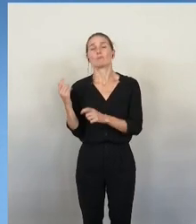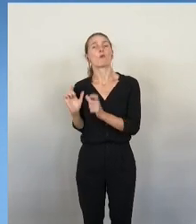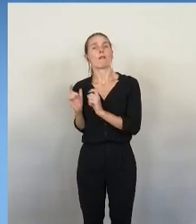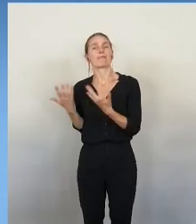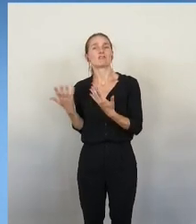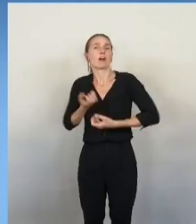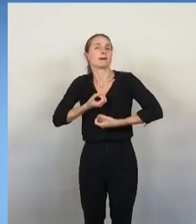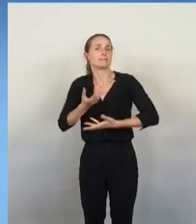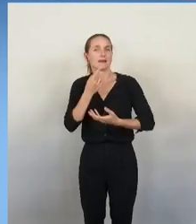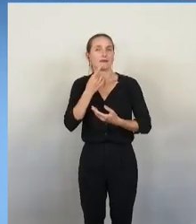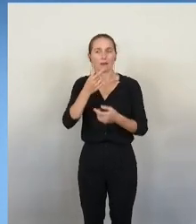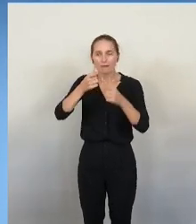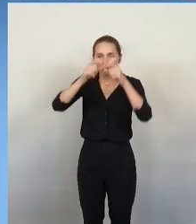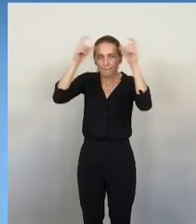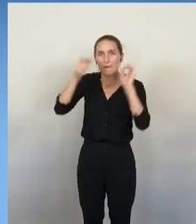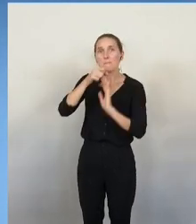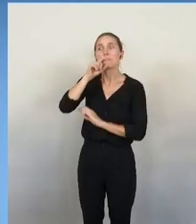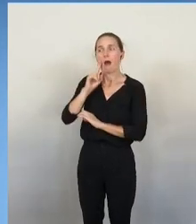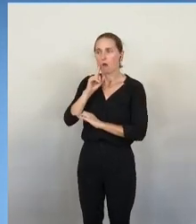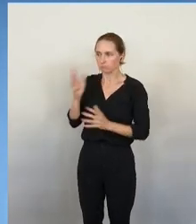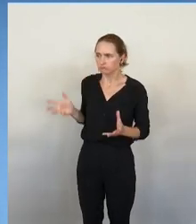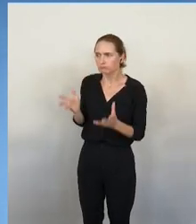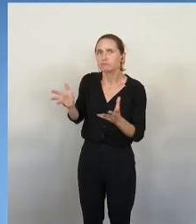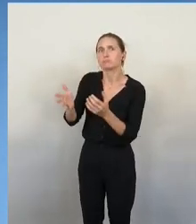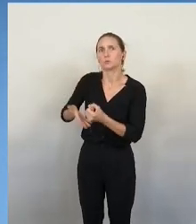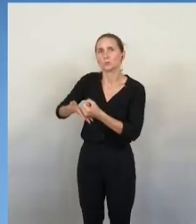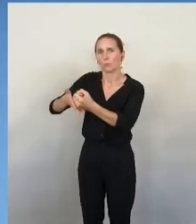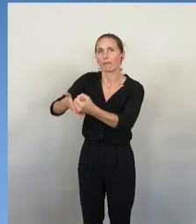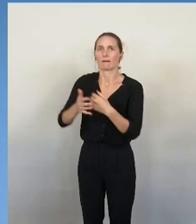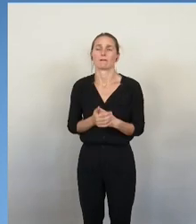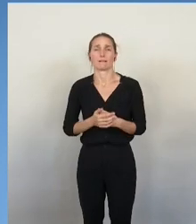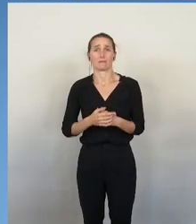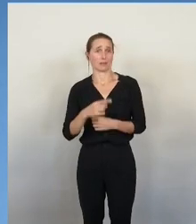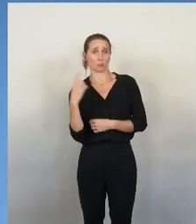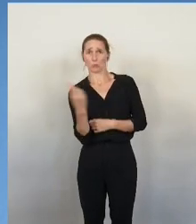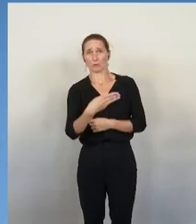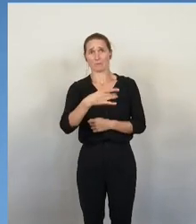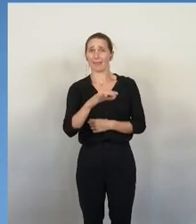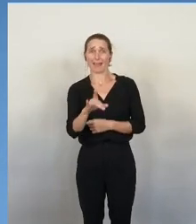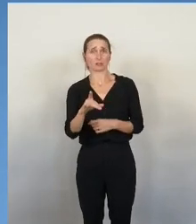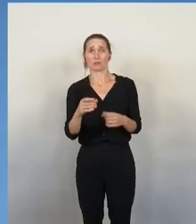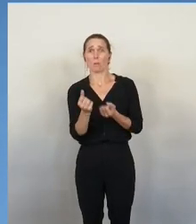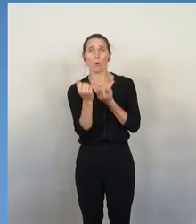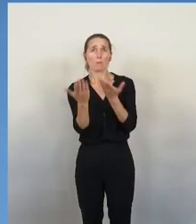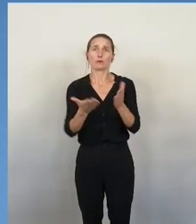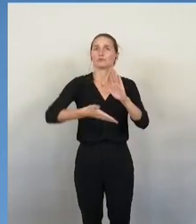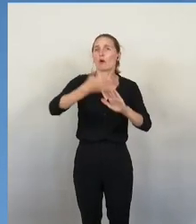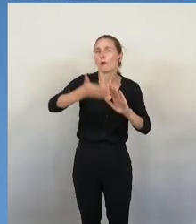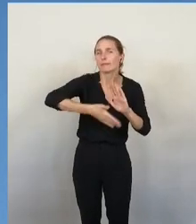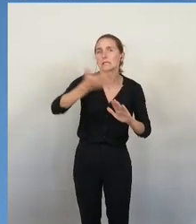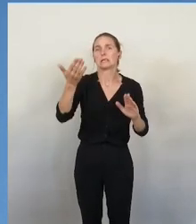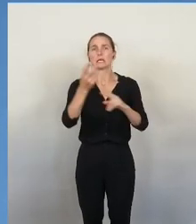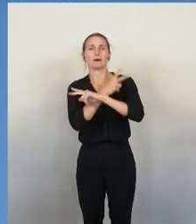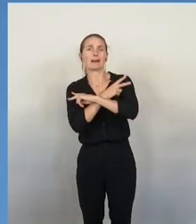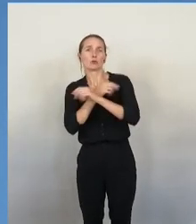et est un axe fort des projets sociaux toutes les MDH proposent des activités sorties séjour en famille ici illustré par une